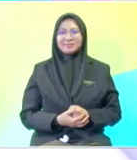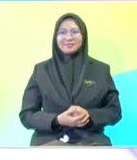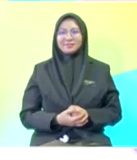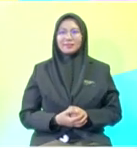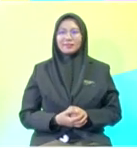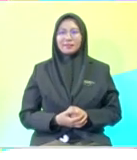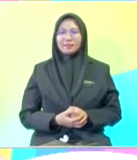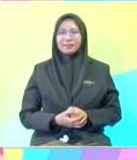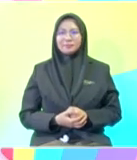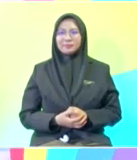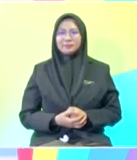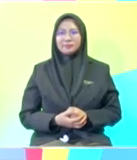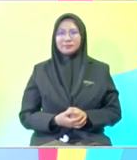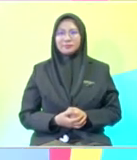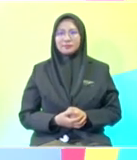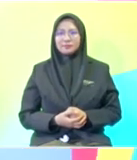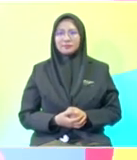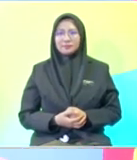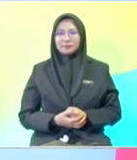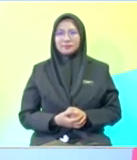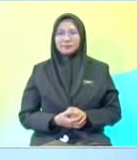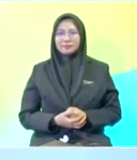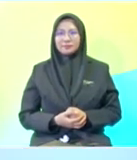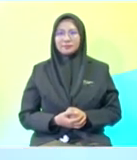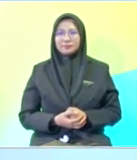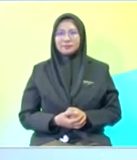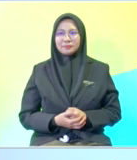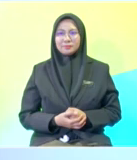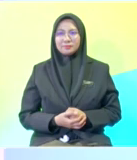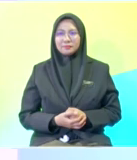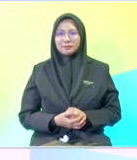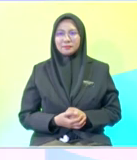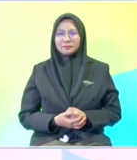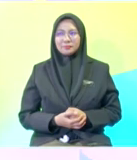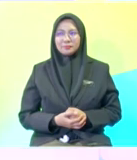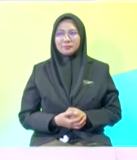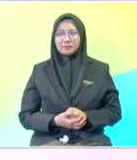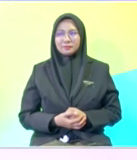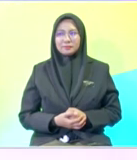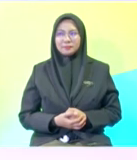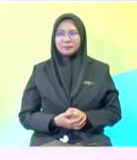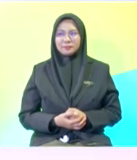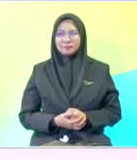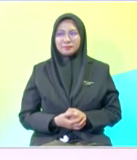yang keempat Samiun Alim nah ini saya tahu